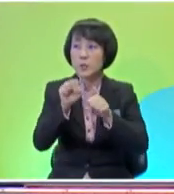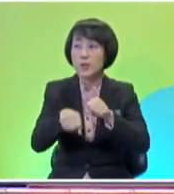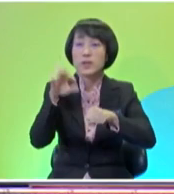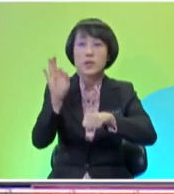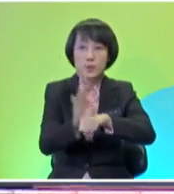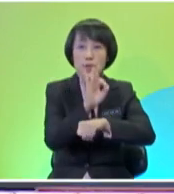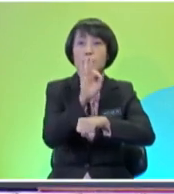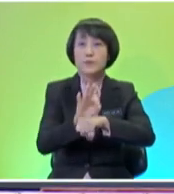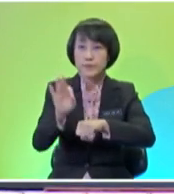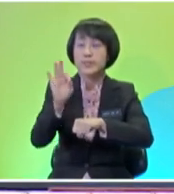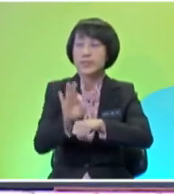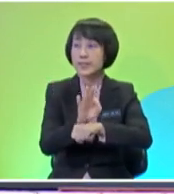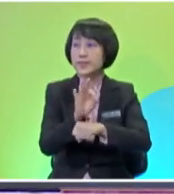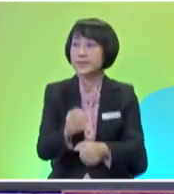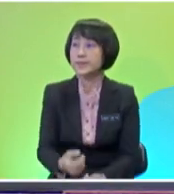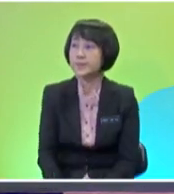dulu lekatkan.